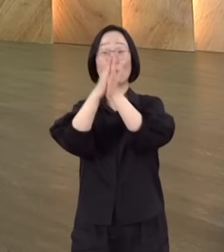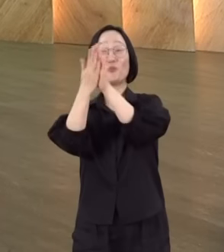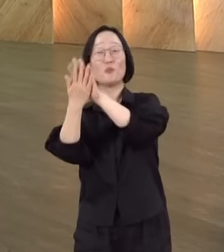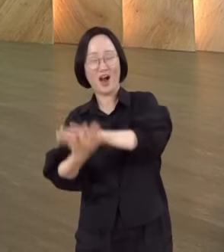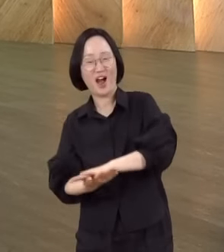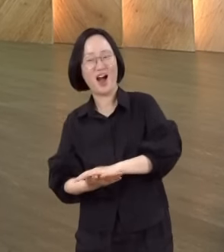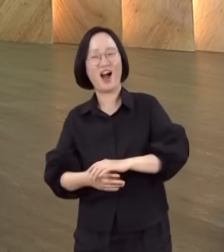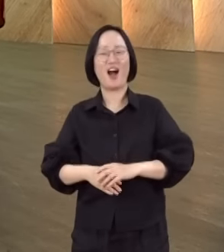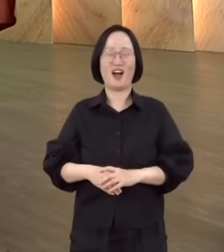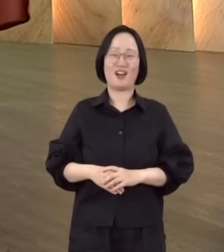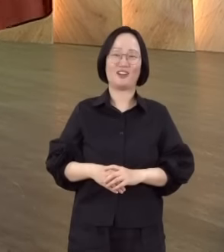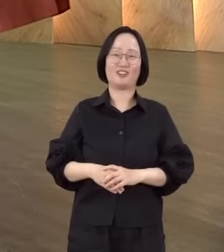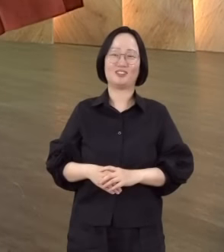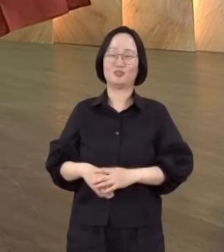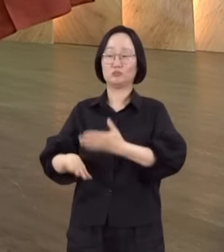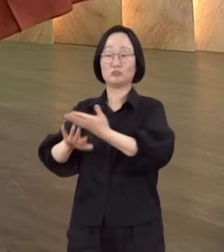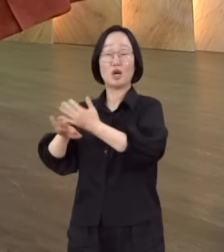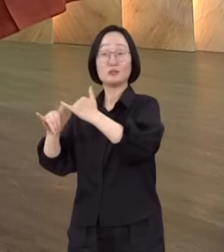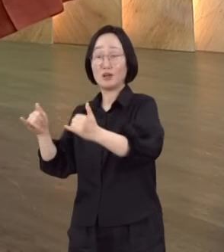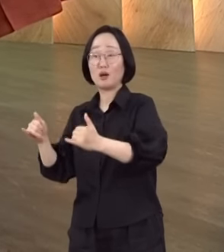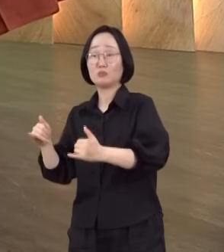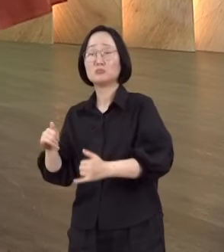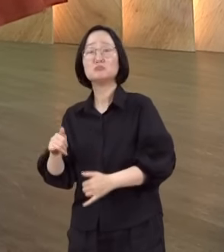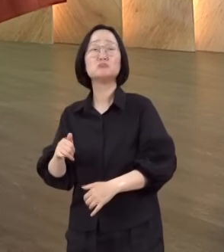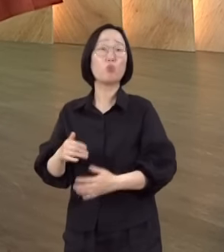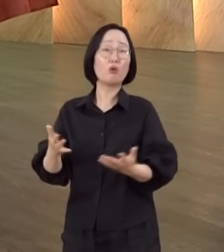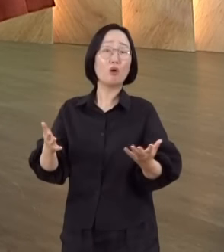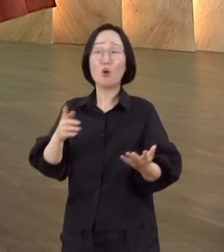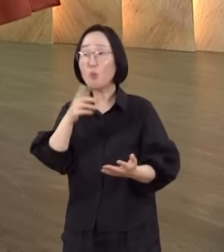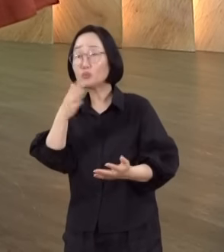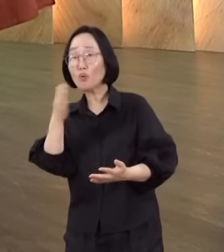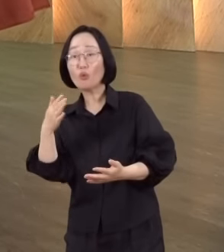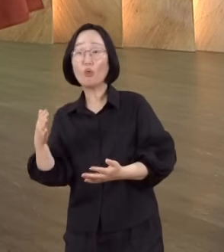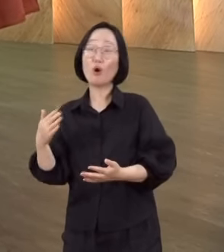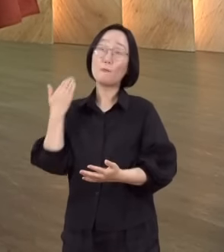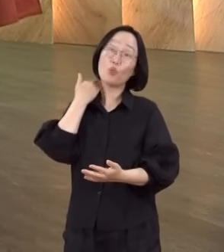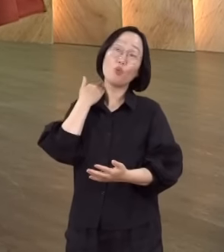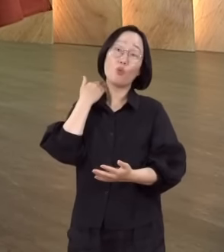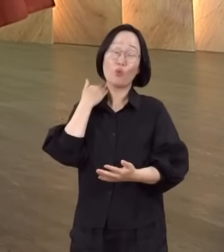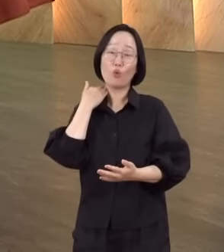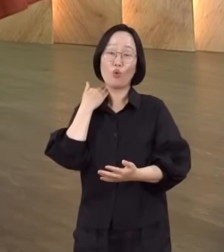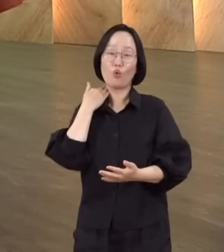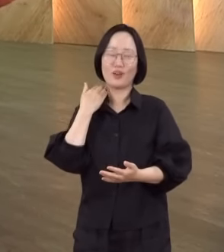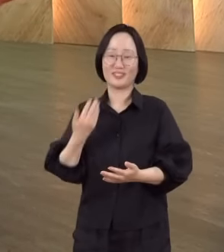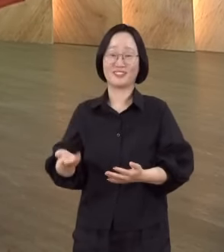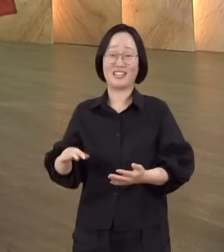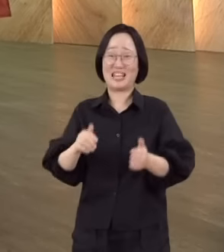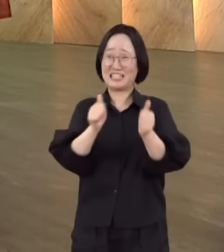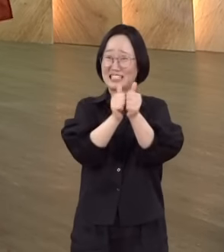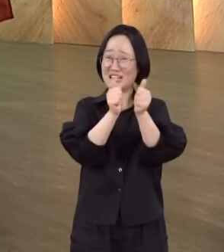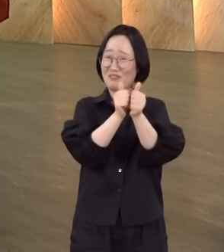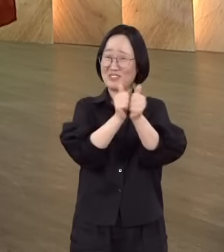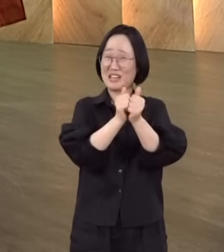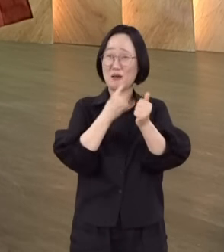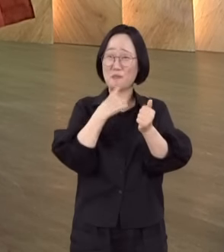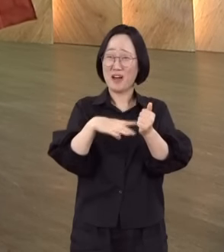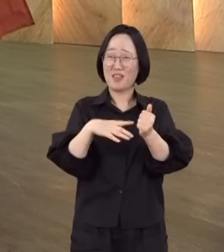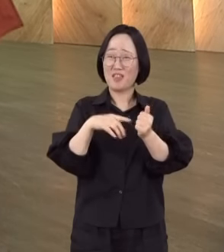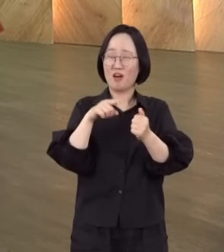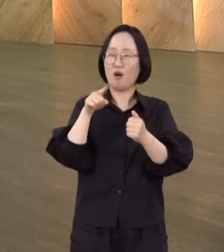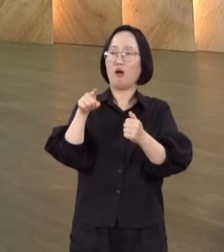여러분 다른 사람 눈에는 하나도 안 보이고 자기 눈에만 보이는 그 연꽃이 뿅하고